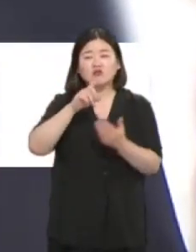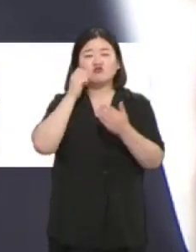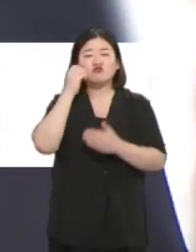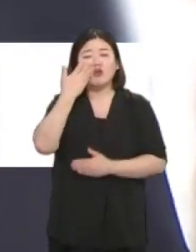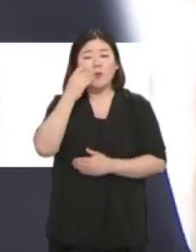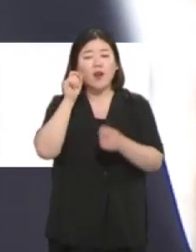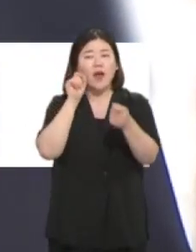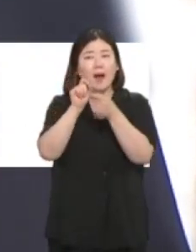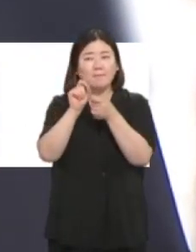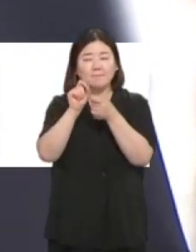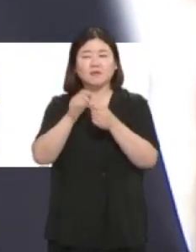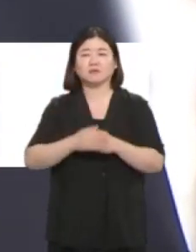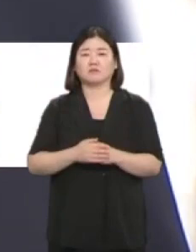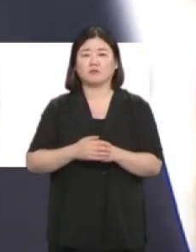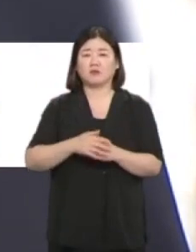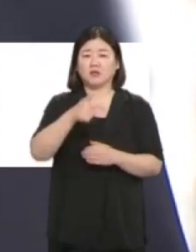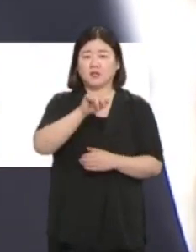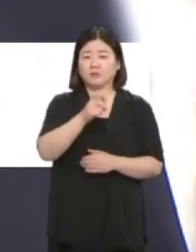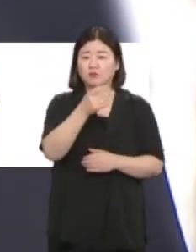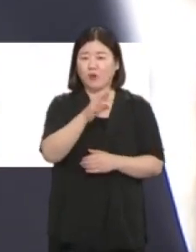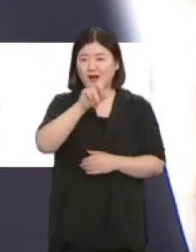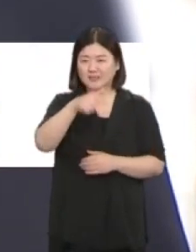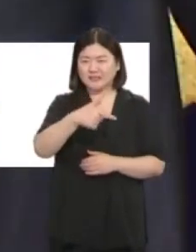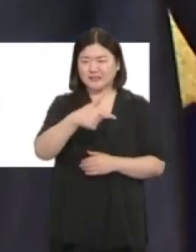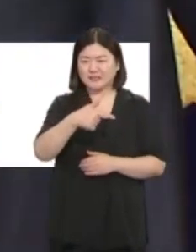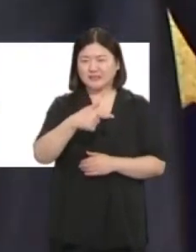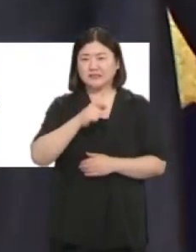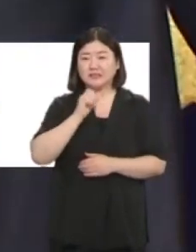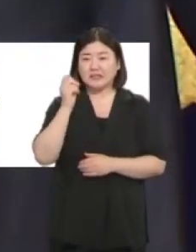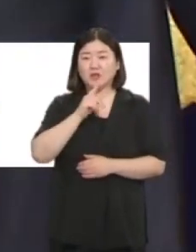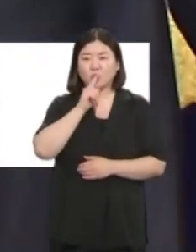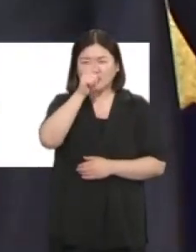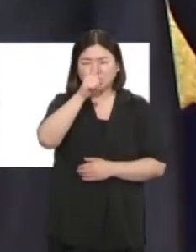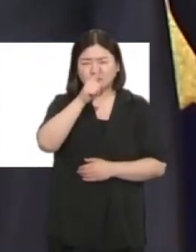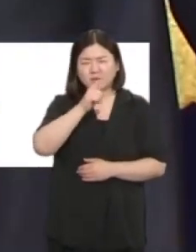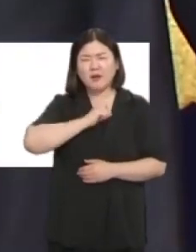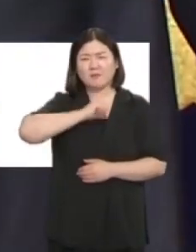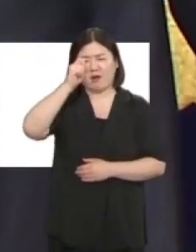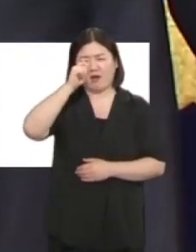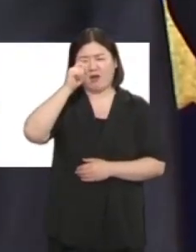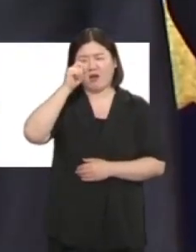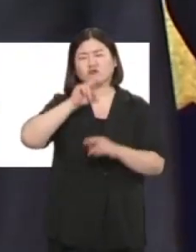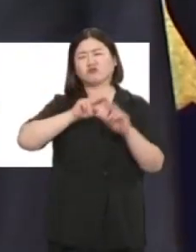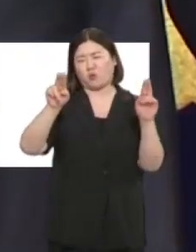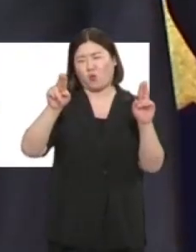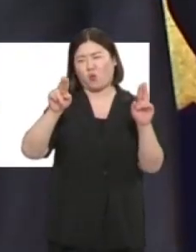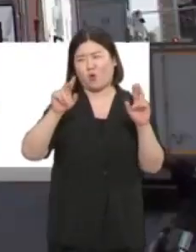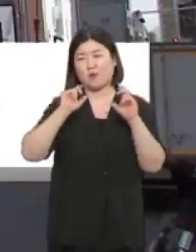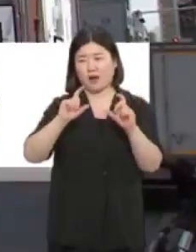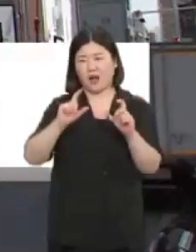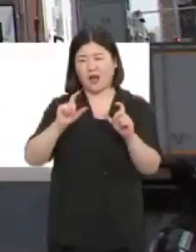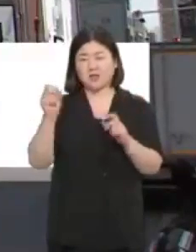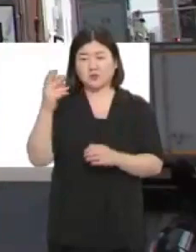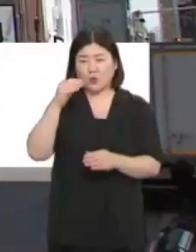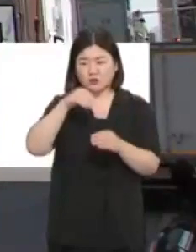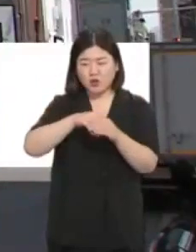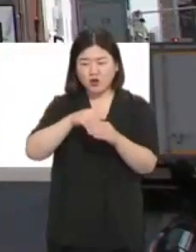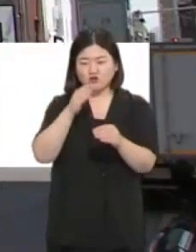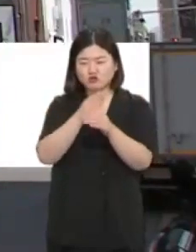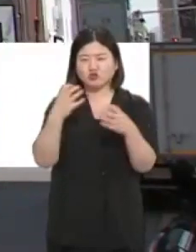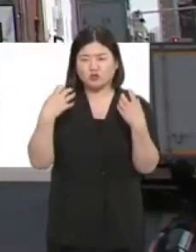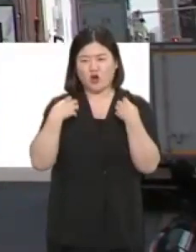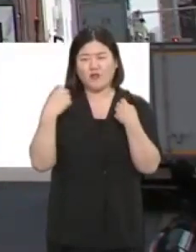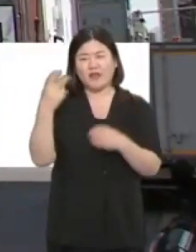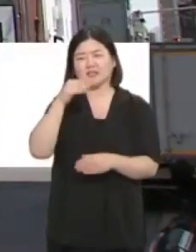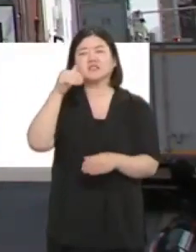9개월에 앞으로 다가온다 김광신 중구청장이 항소심에서 당선 무효용을 선고받아 총선과 함께 중구청장